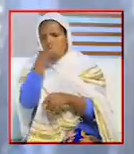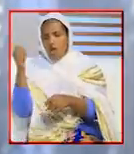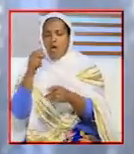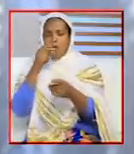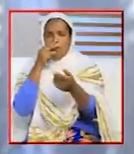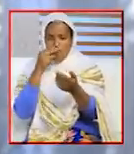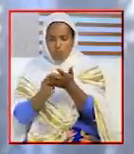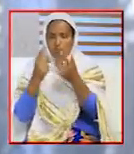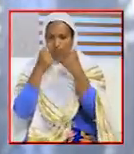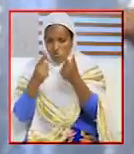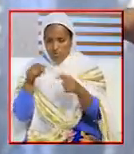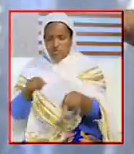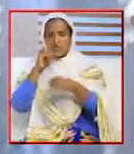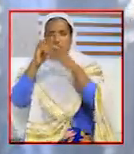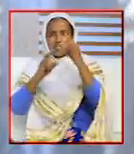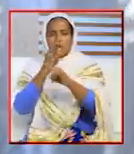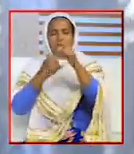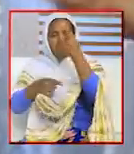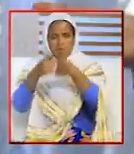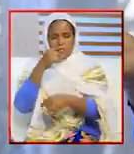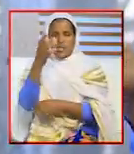ሌላ ደግሞ በጎ የምናየው በዚህ ዘመን የመጣ